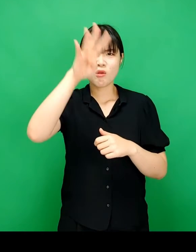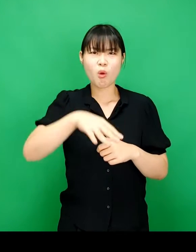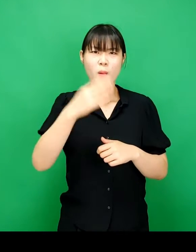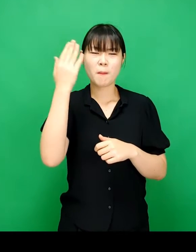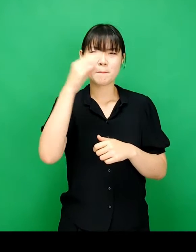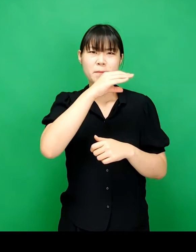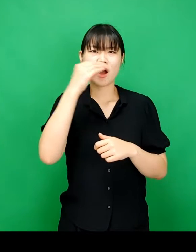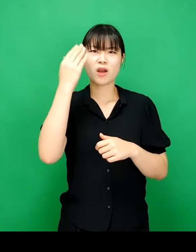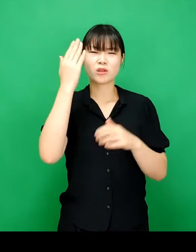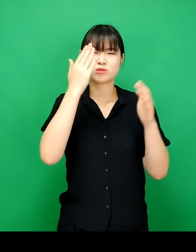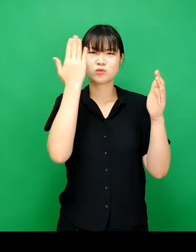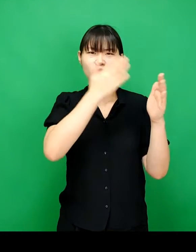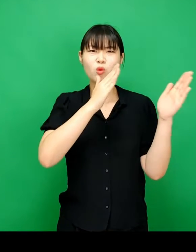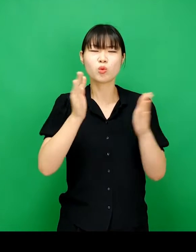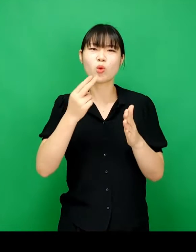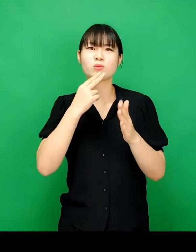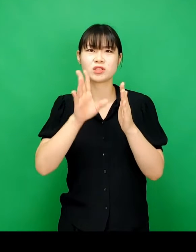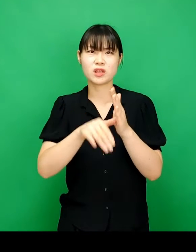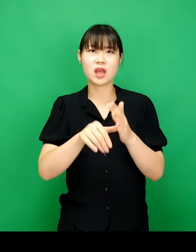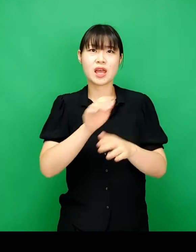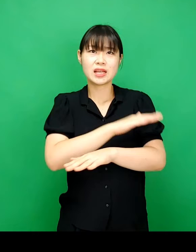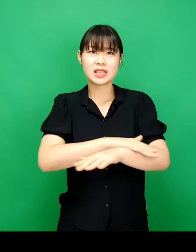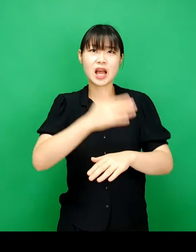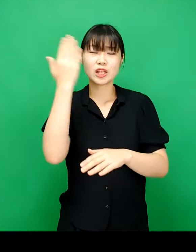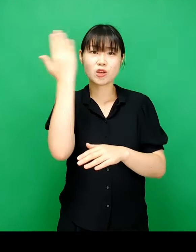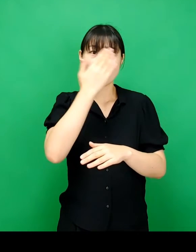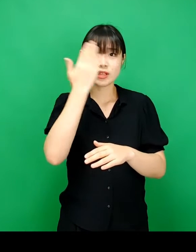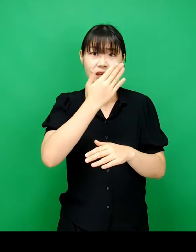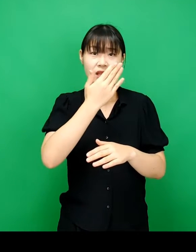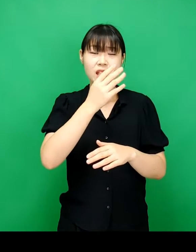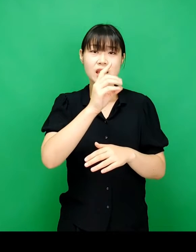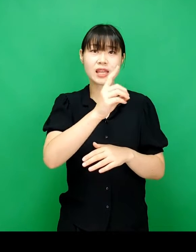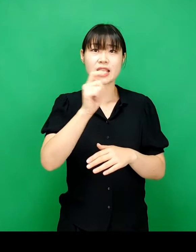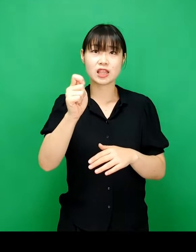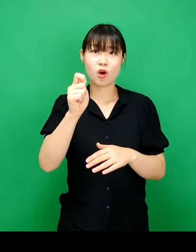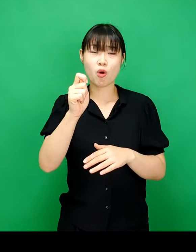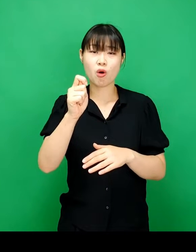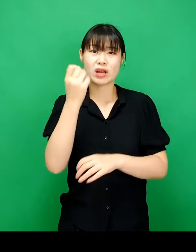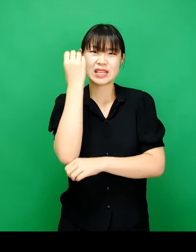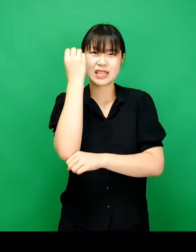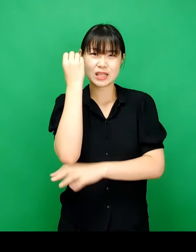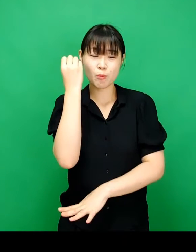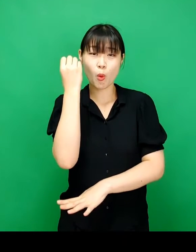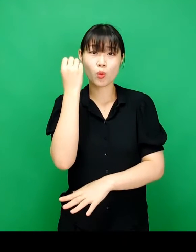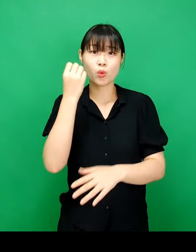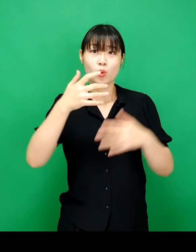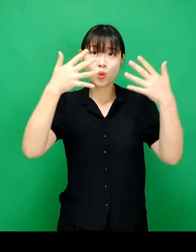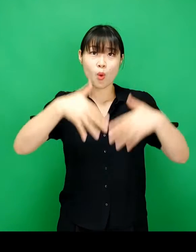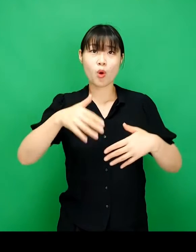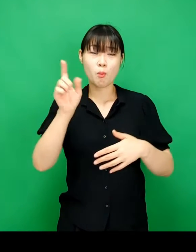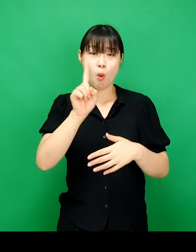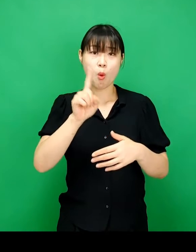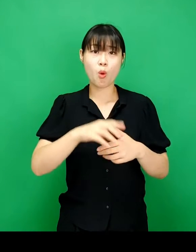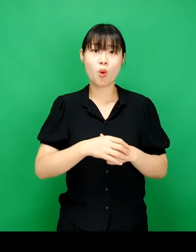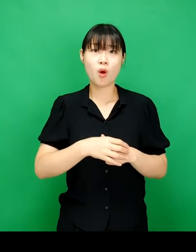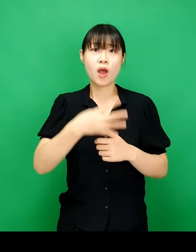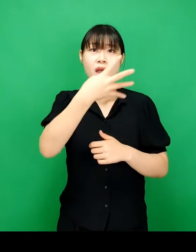번째, 데이터의 행과 열이 정돈되지 않았을 때입니다. 잘 정리된 데이터의 기본 요건은 다음과